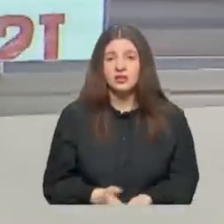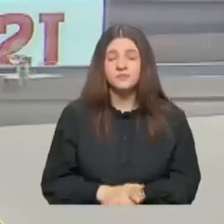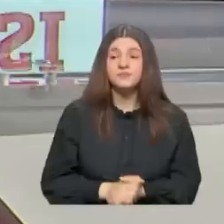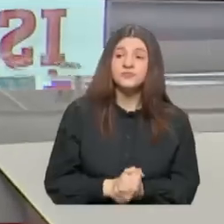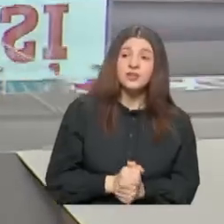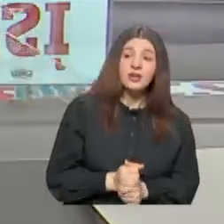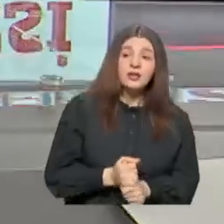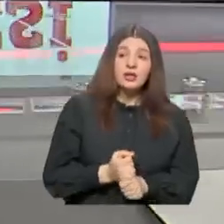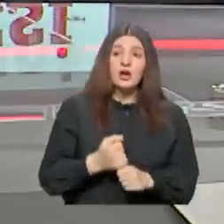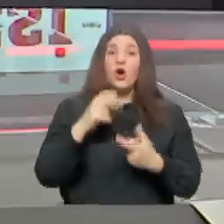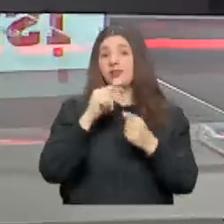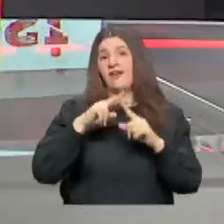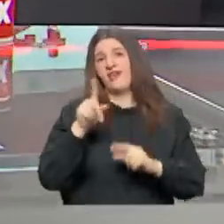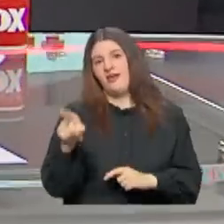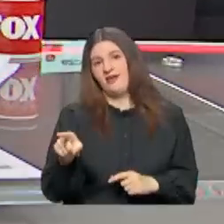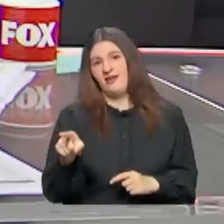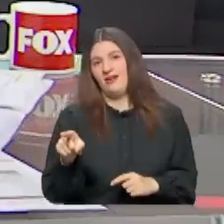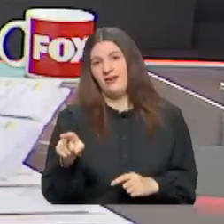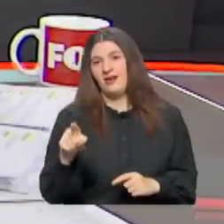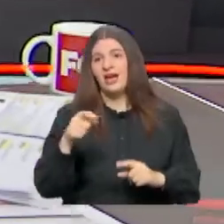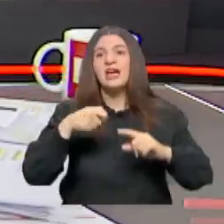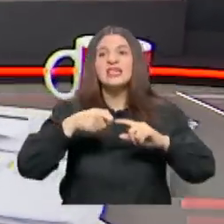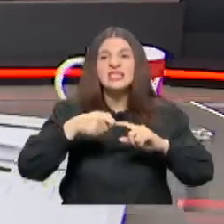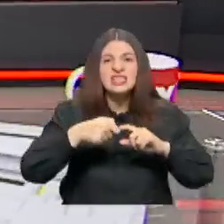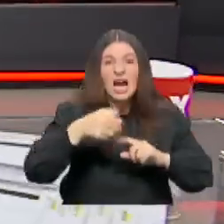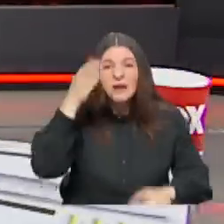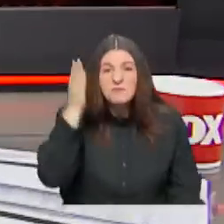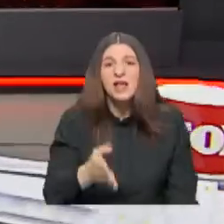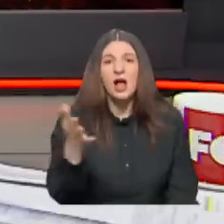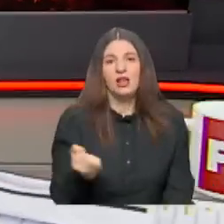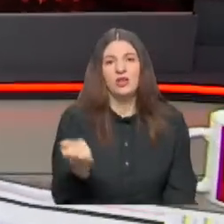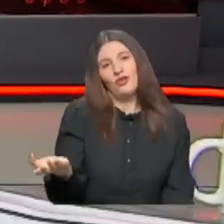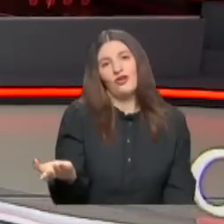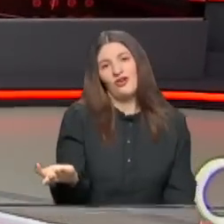Şimdi özel tüketim vergisi tırnak makasından da alınıyor mesela.